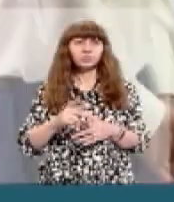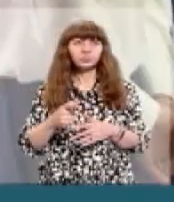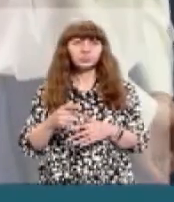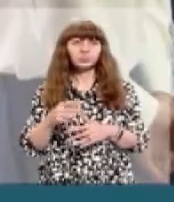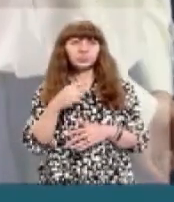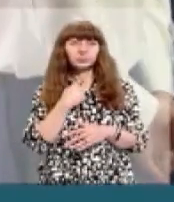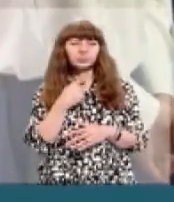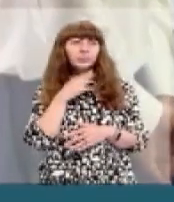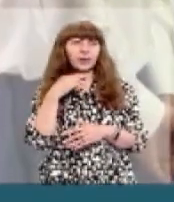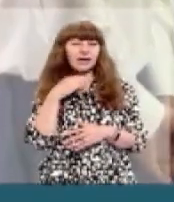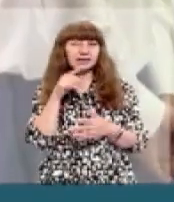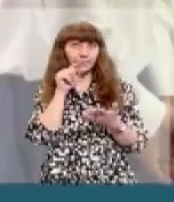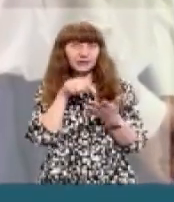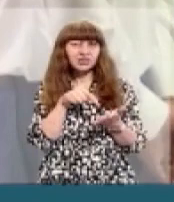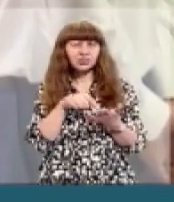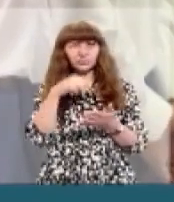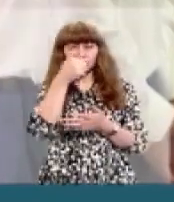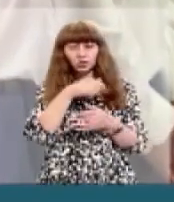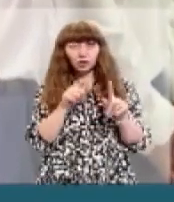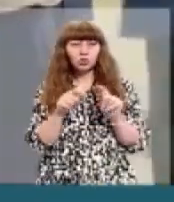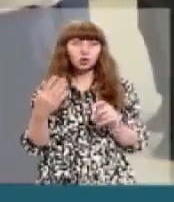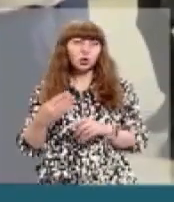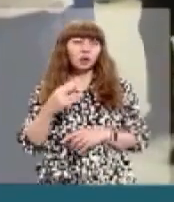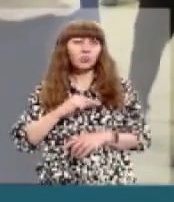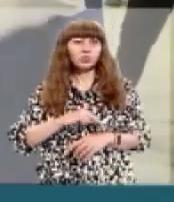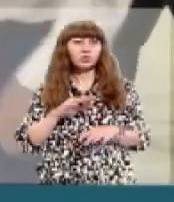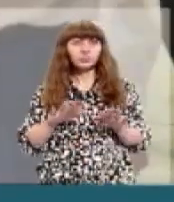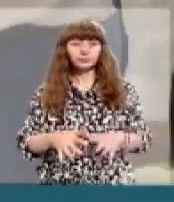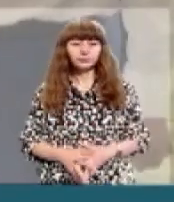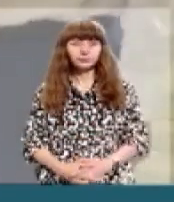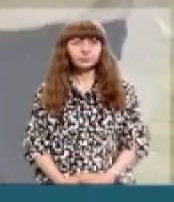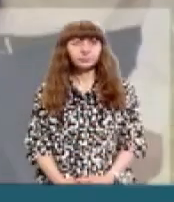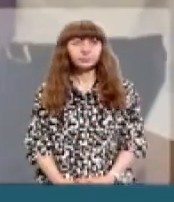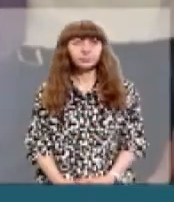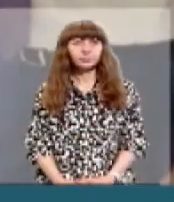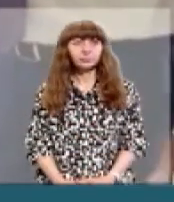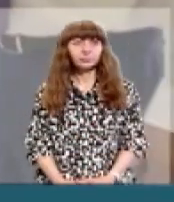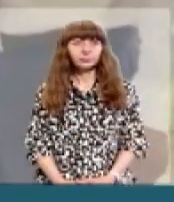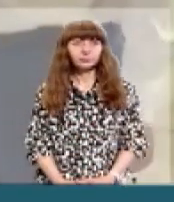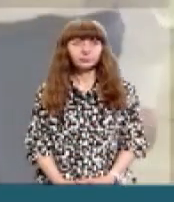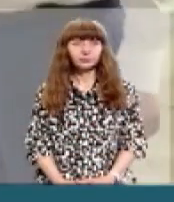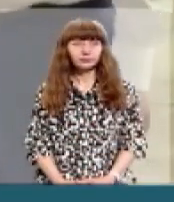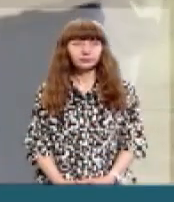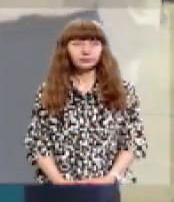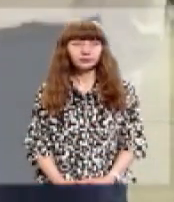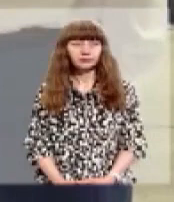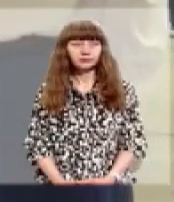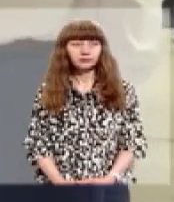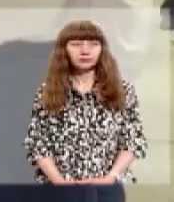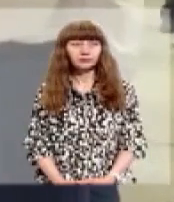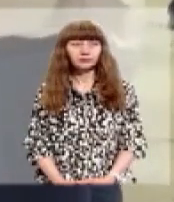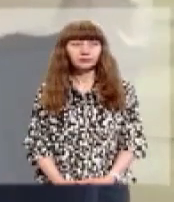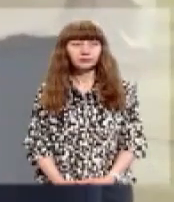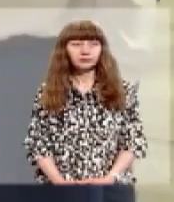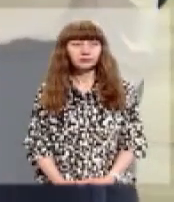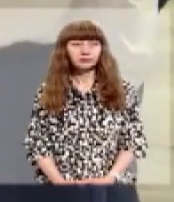год. Открытие нового производства сможет создать 40 рабочих мест. Здесь есть вот такие ангары. Каждый ангар составляет 720 квадратных